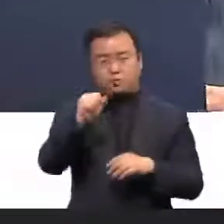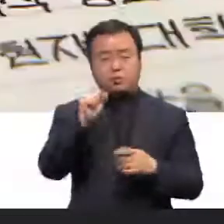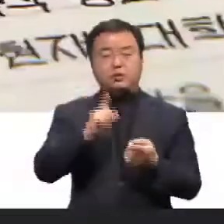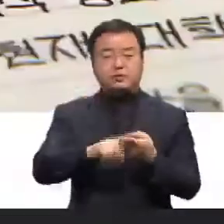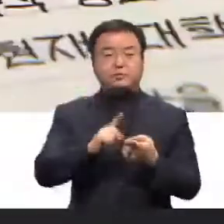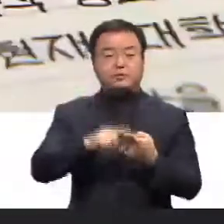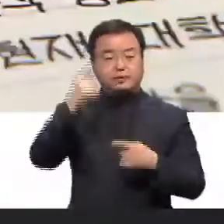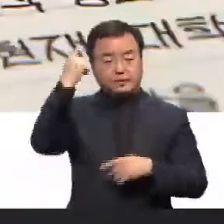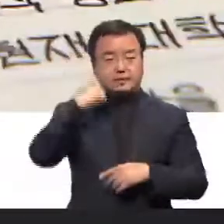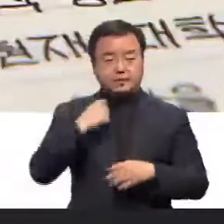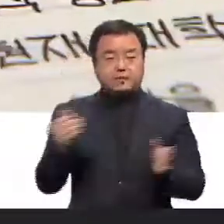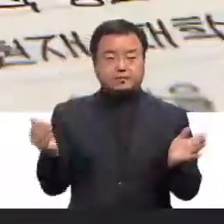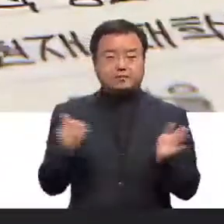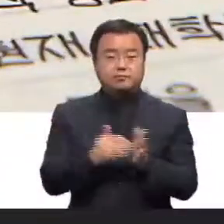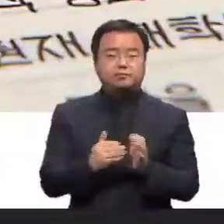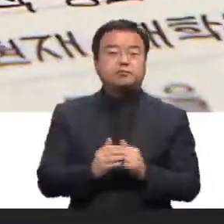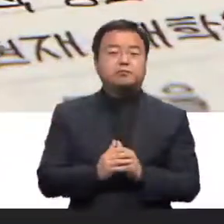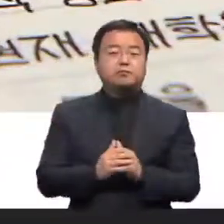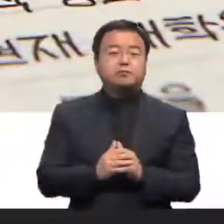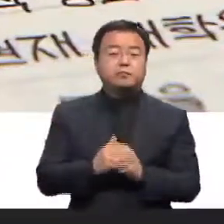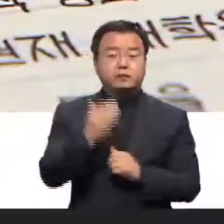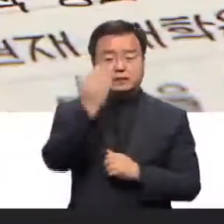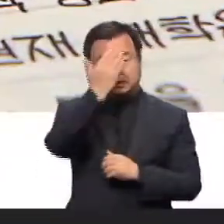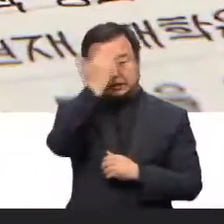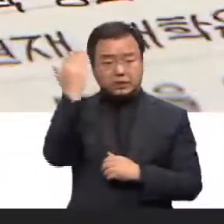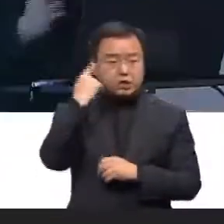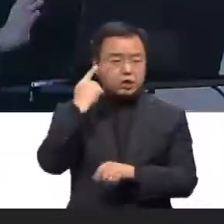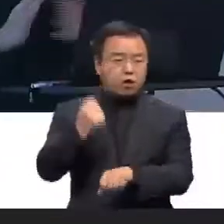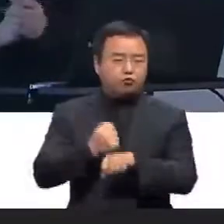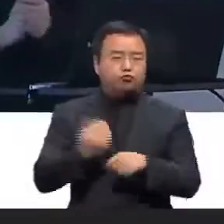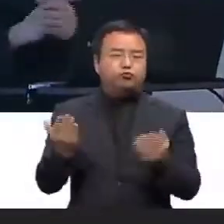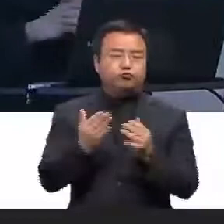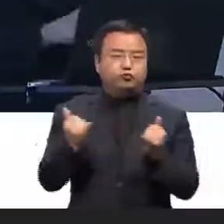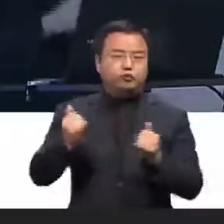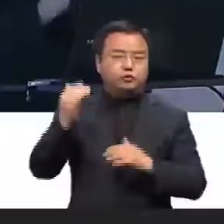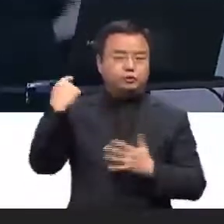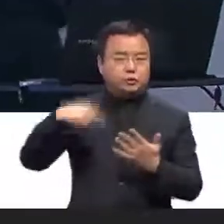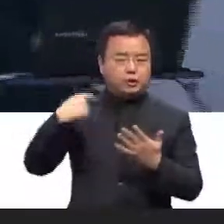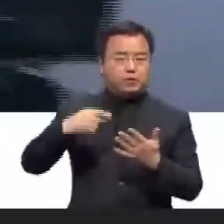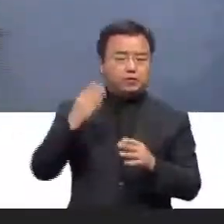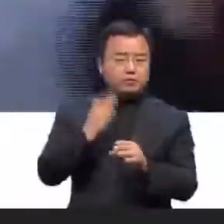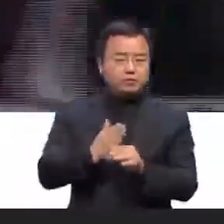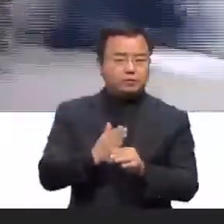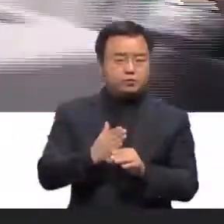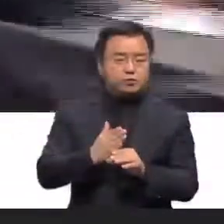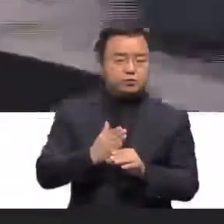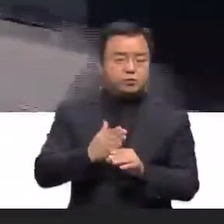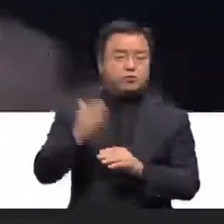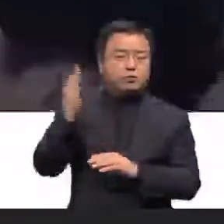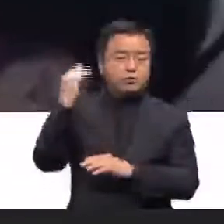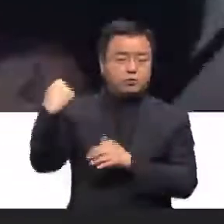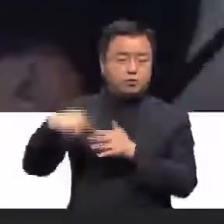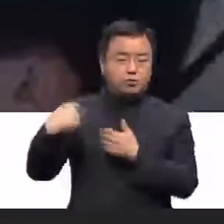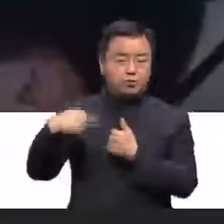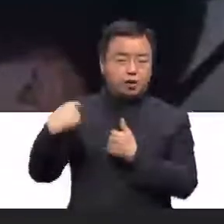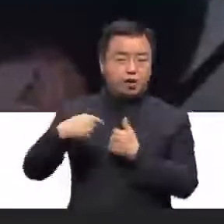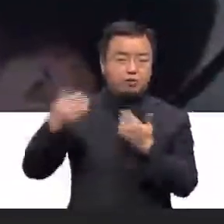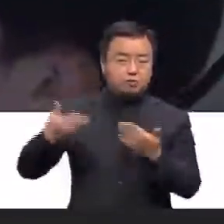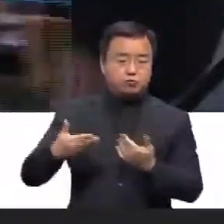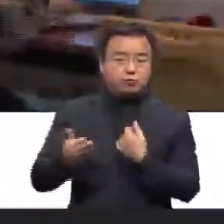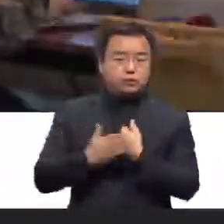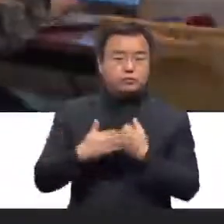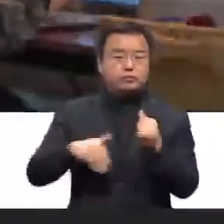그런 부분이 느껴지기도 하고 청년 연구원분들이 수업에서 알려주시니까 저는 조금 더 지금